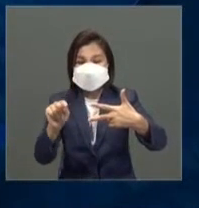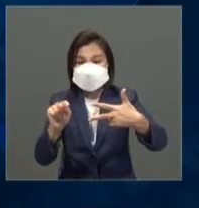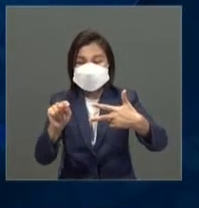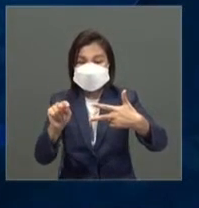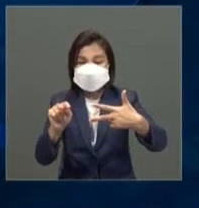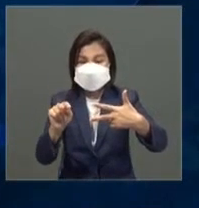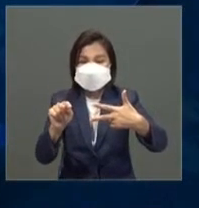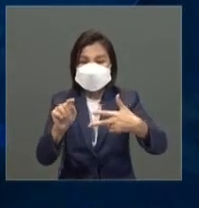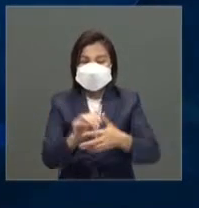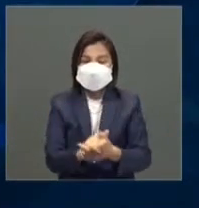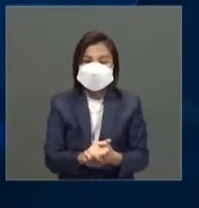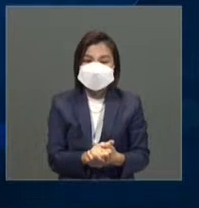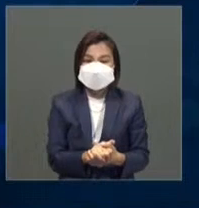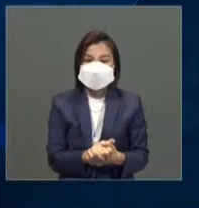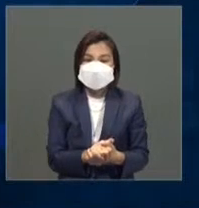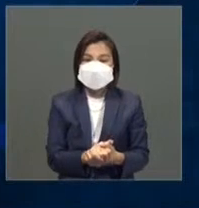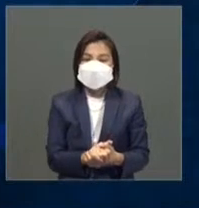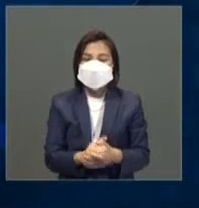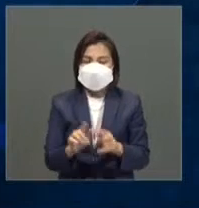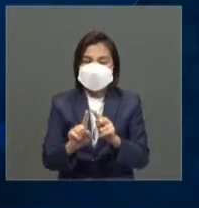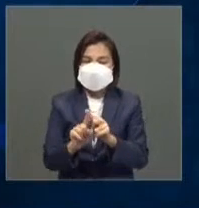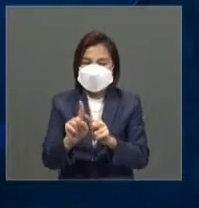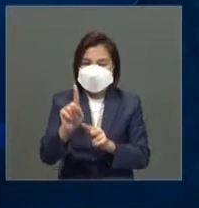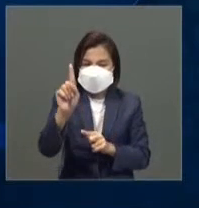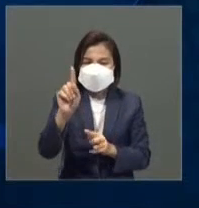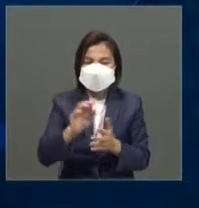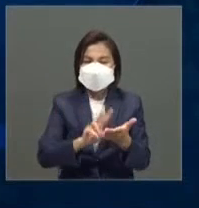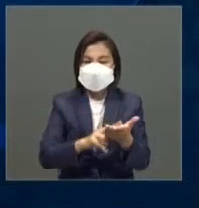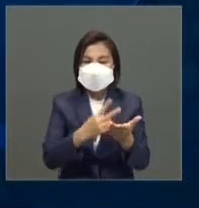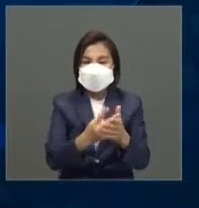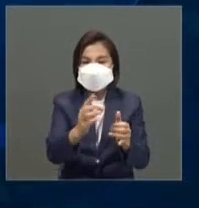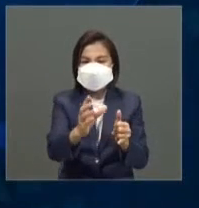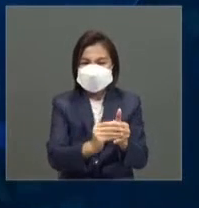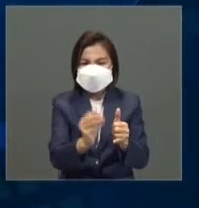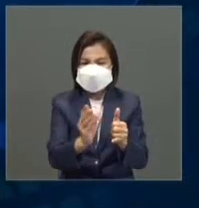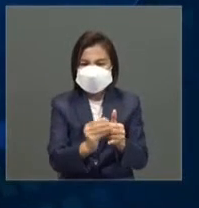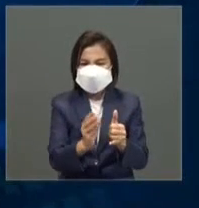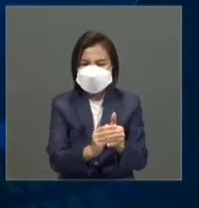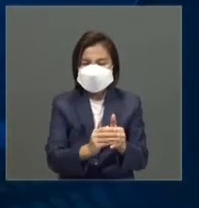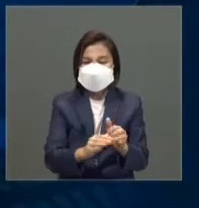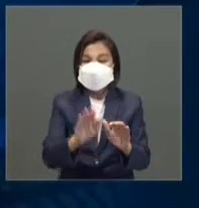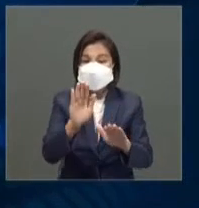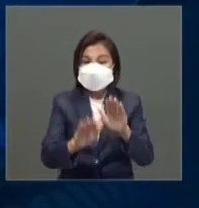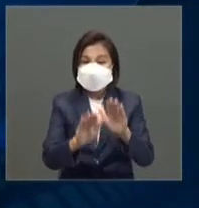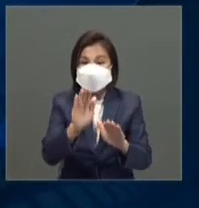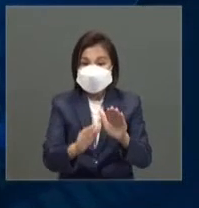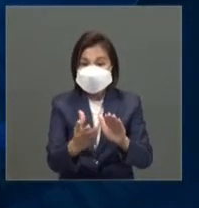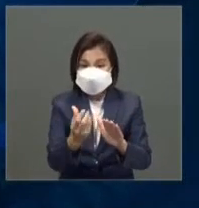20% สถานการณ์ก็จะยังพุ่งสูงขึ้นนะครับจะมีการติดเชื้อเกือบ